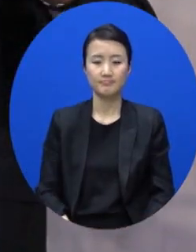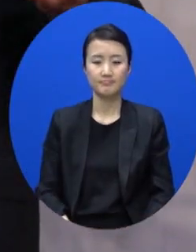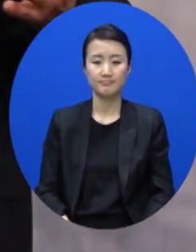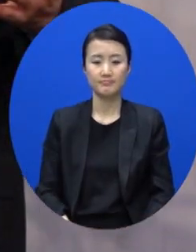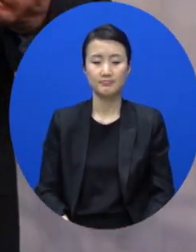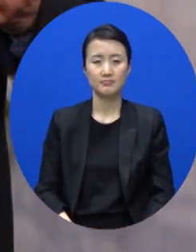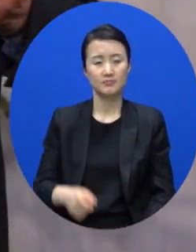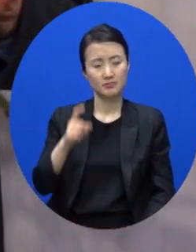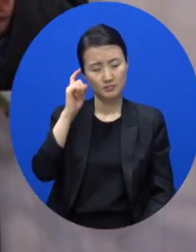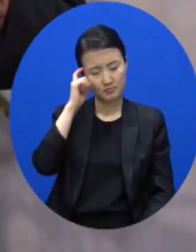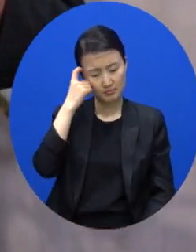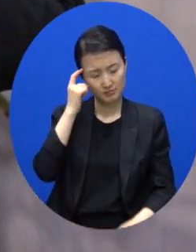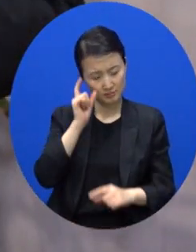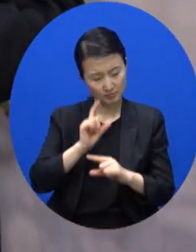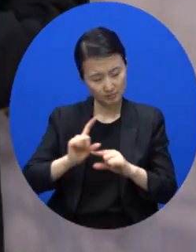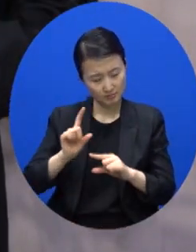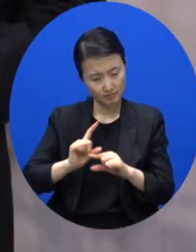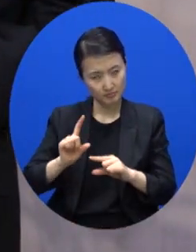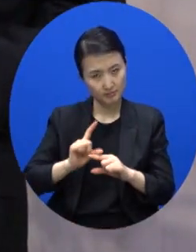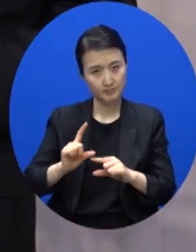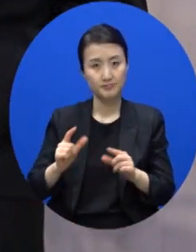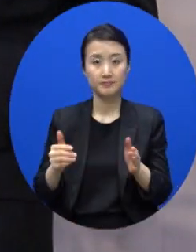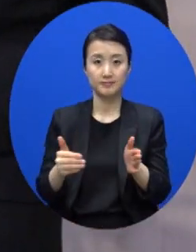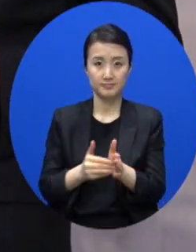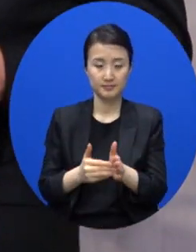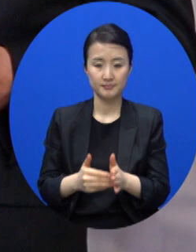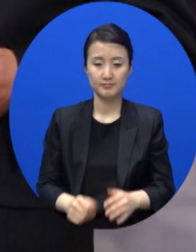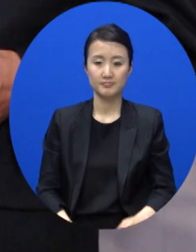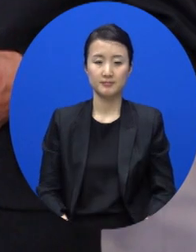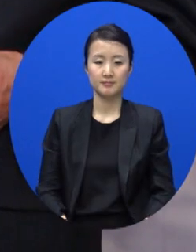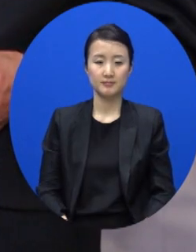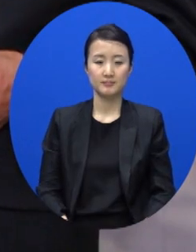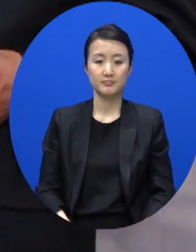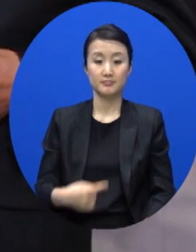여러 가지 생각을 했죠. 저는